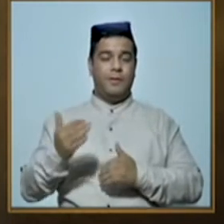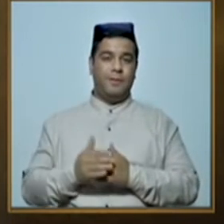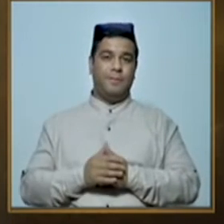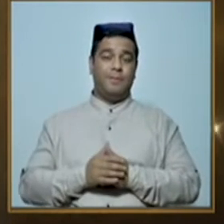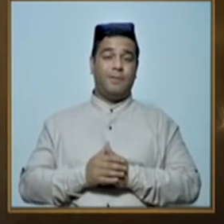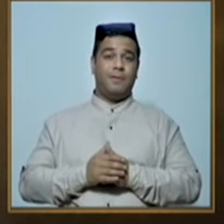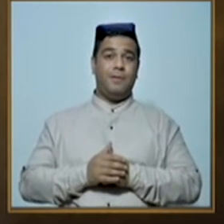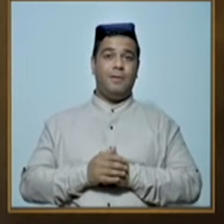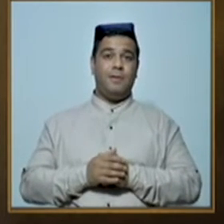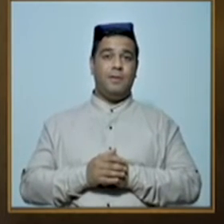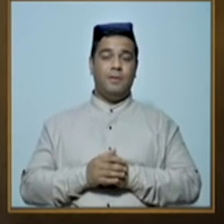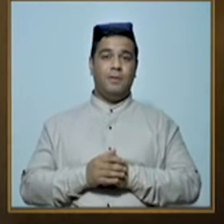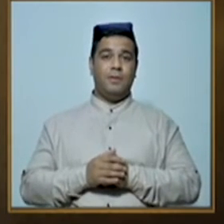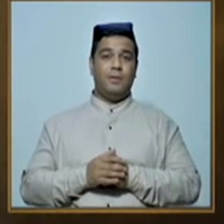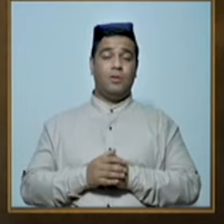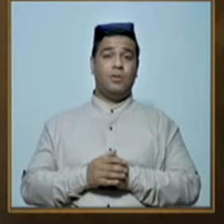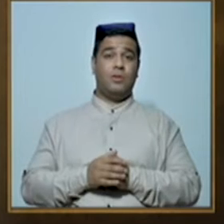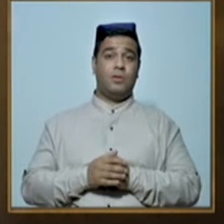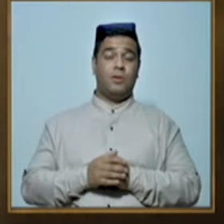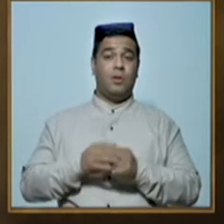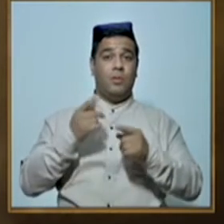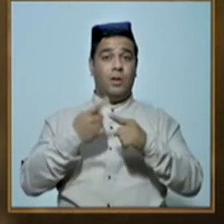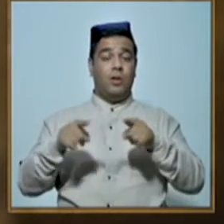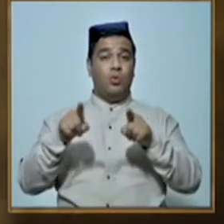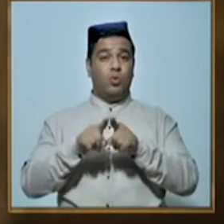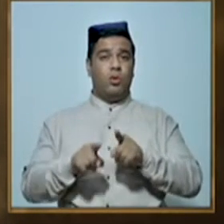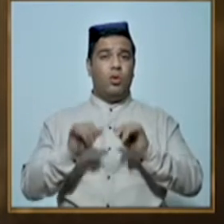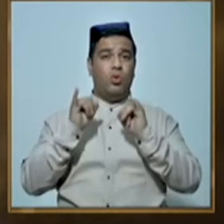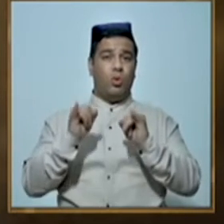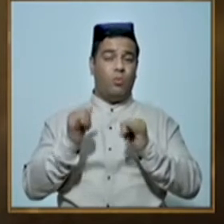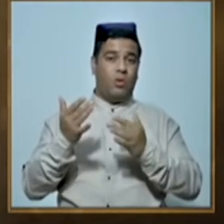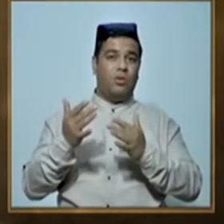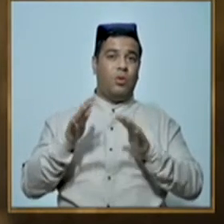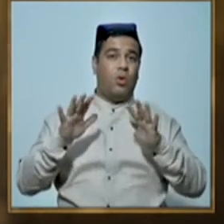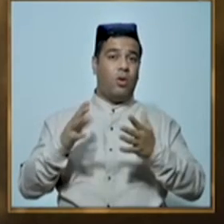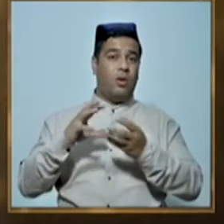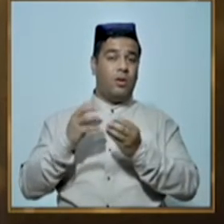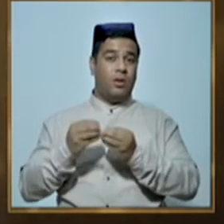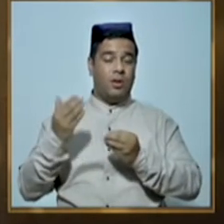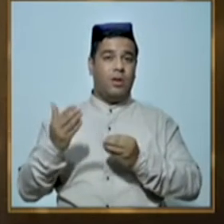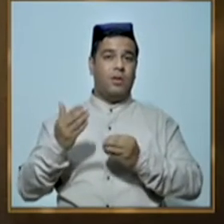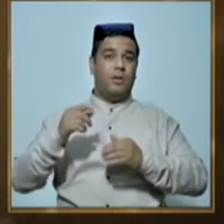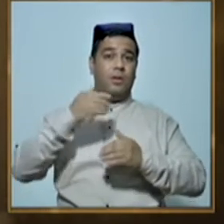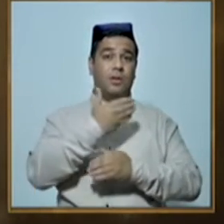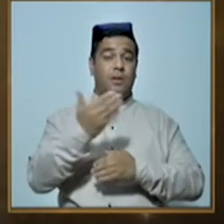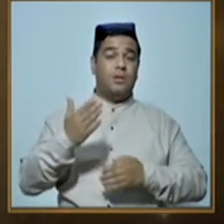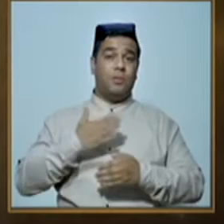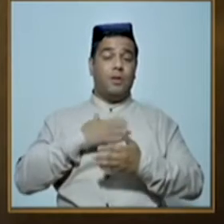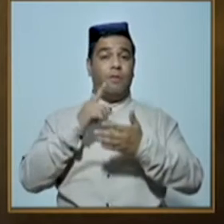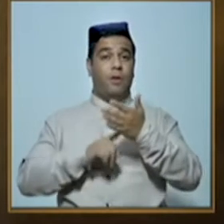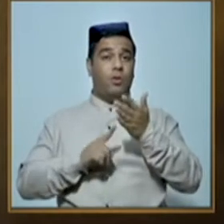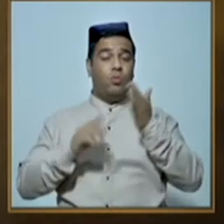Ana şundaki yaman haletten, yaman bir insani ispetten siz bilen biz